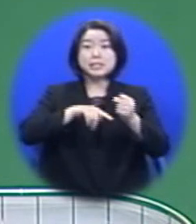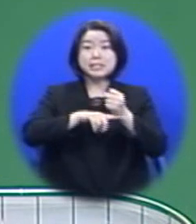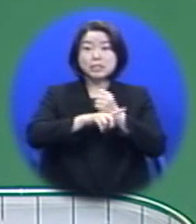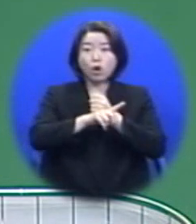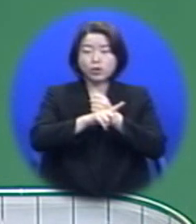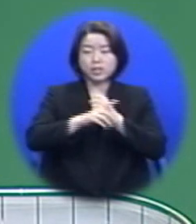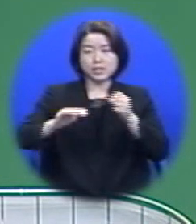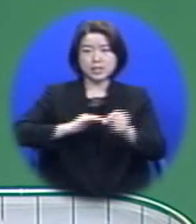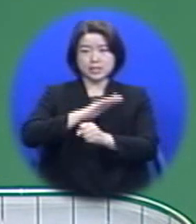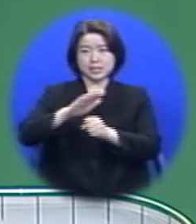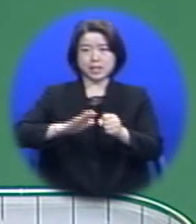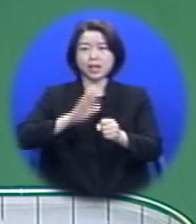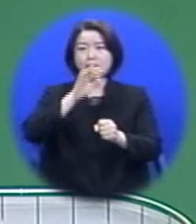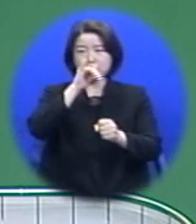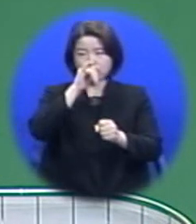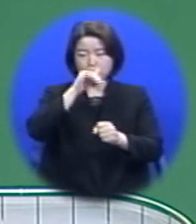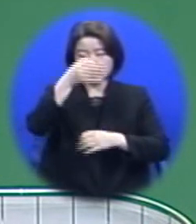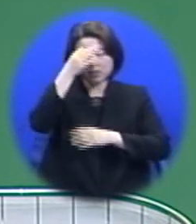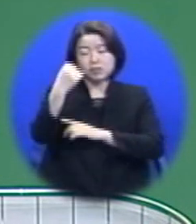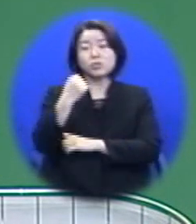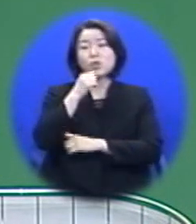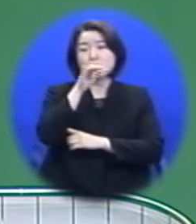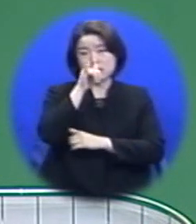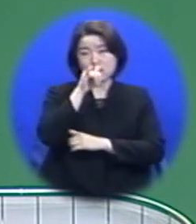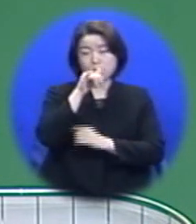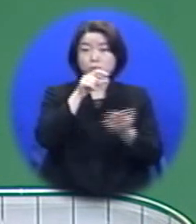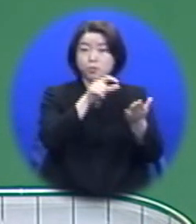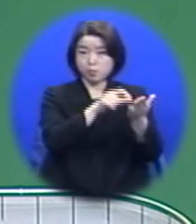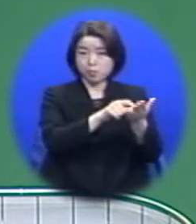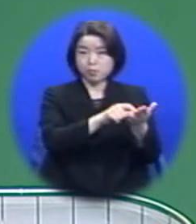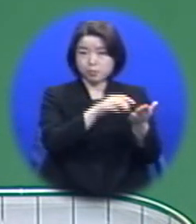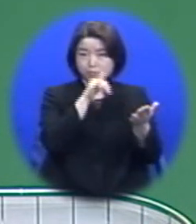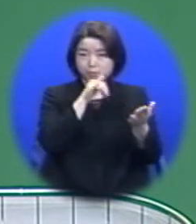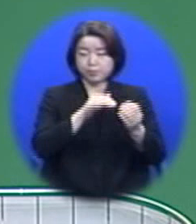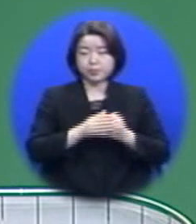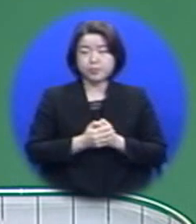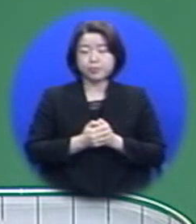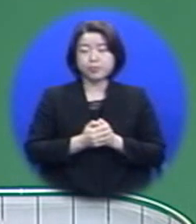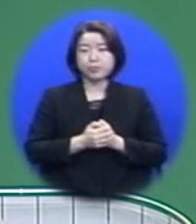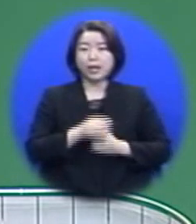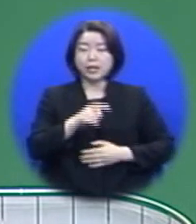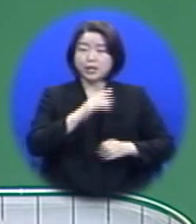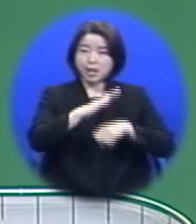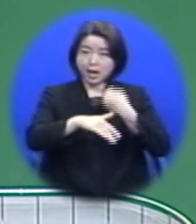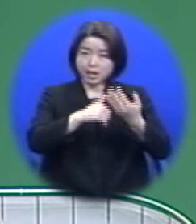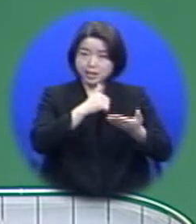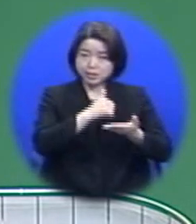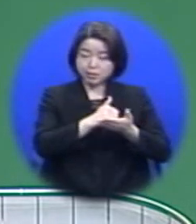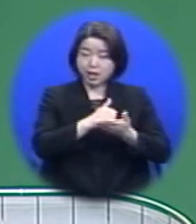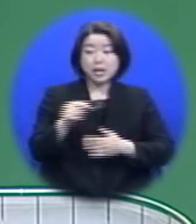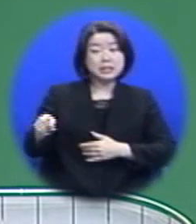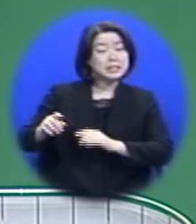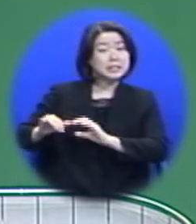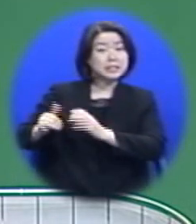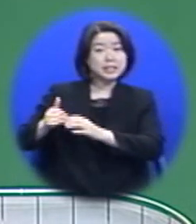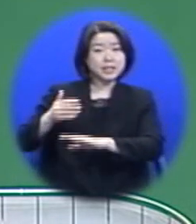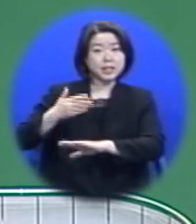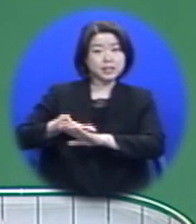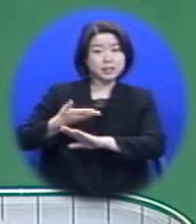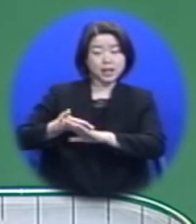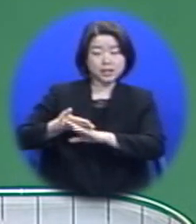있다는 거예요 하나님의 능력이 이것이 하나님과이 세상에 다른 신들의 차이점입니다